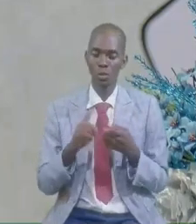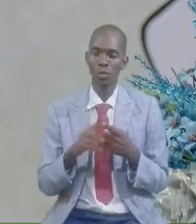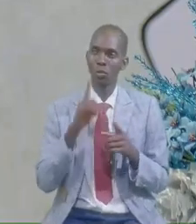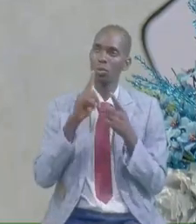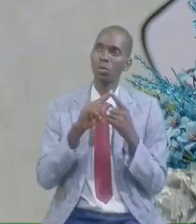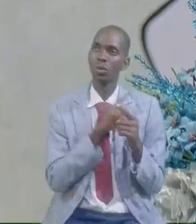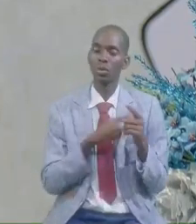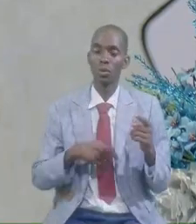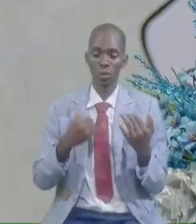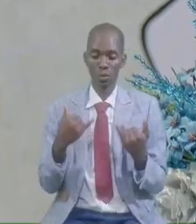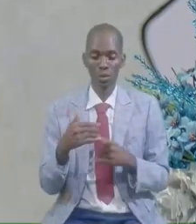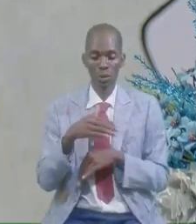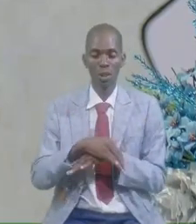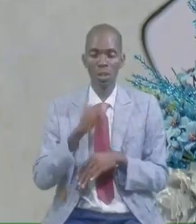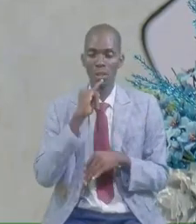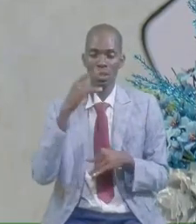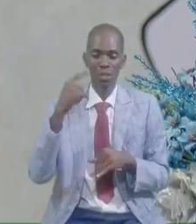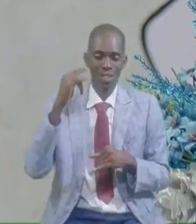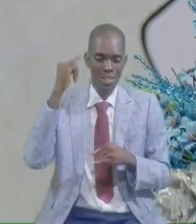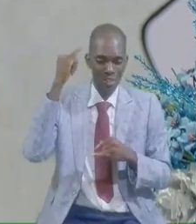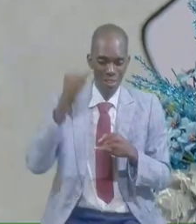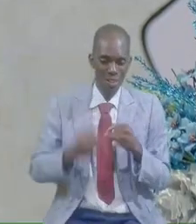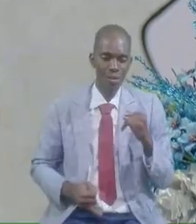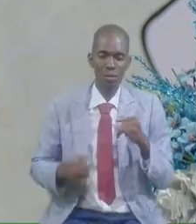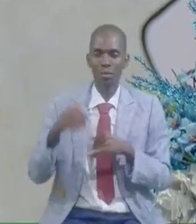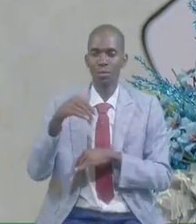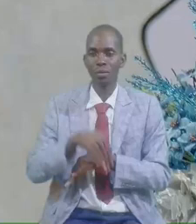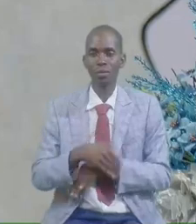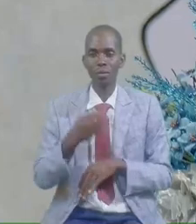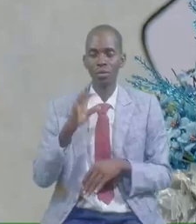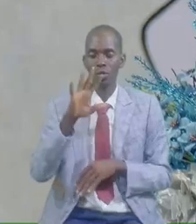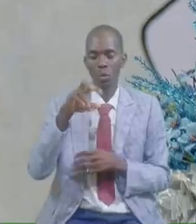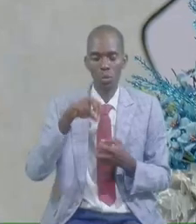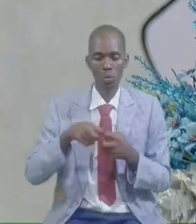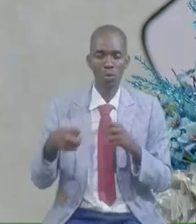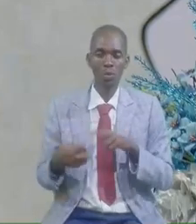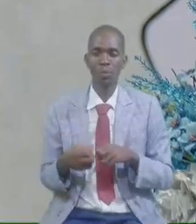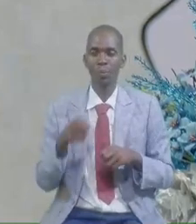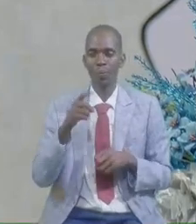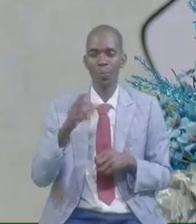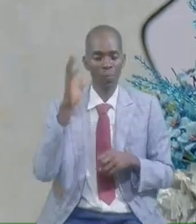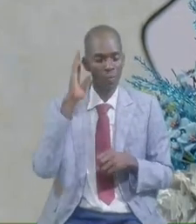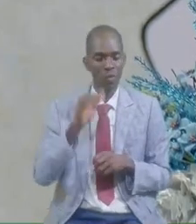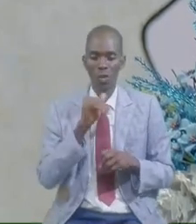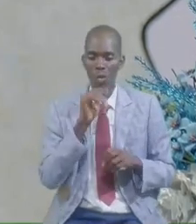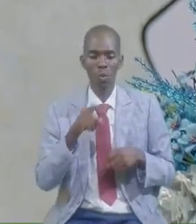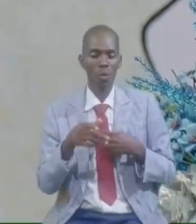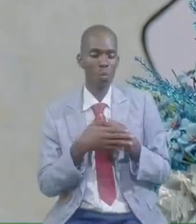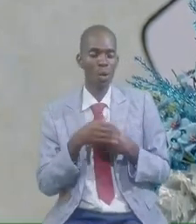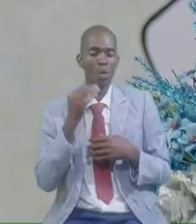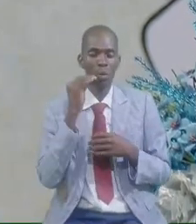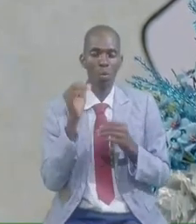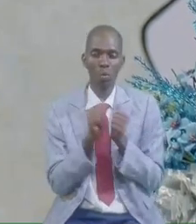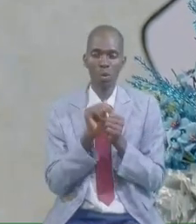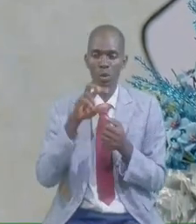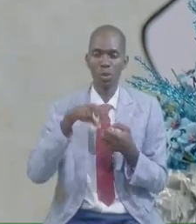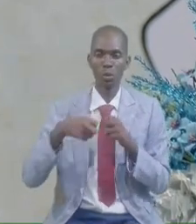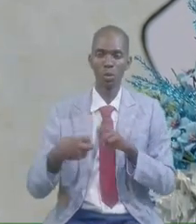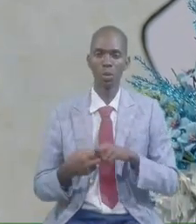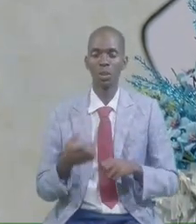la dernière soirée de cette croisade. Qu'est-ce que tu veux? Ce sera Prie pour que ce soit la dernière soirée de tes